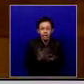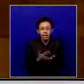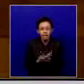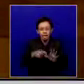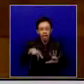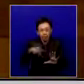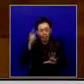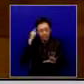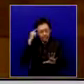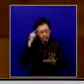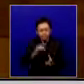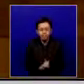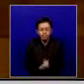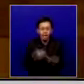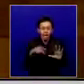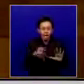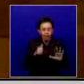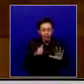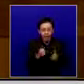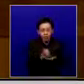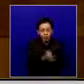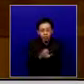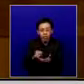อยู่ได้ช่วงสั้นช่วยกันดูแ